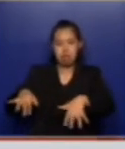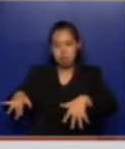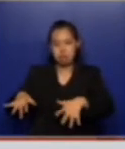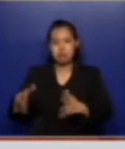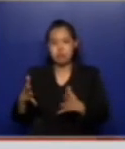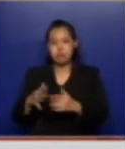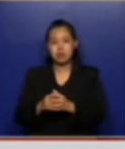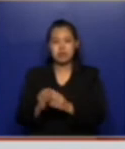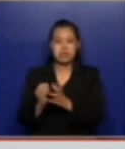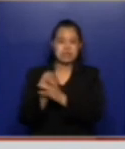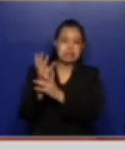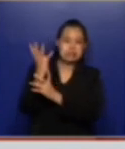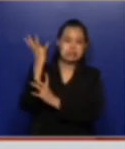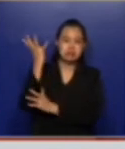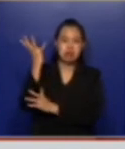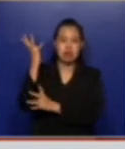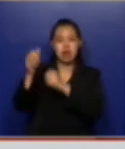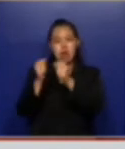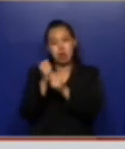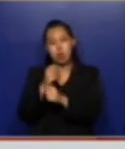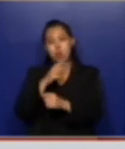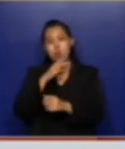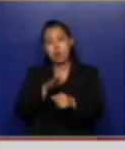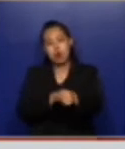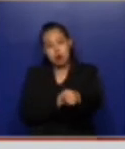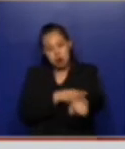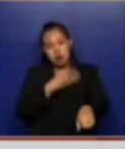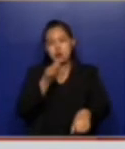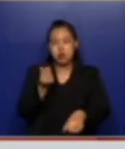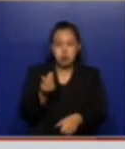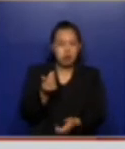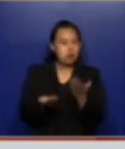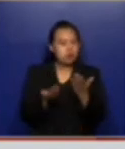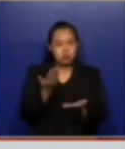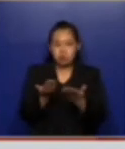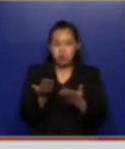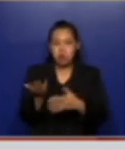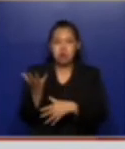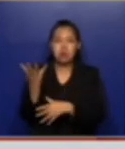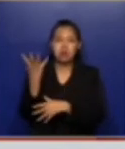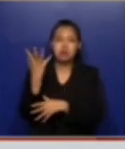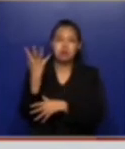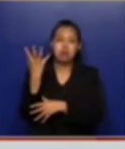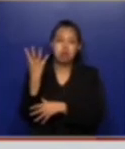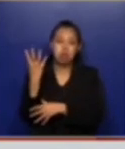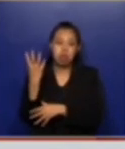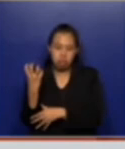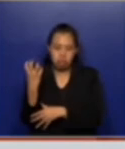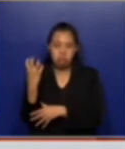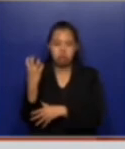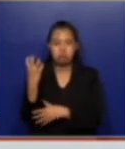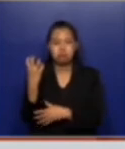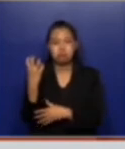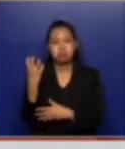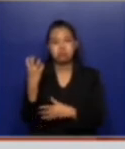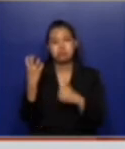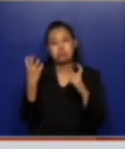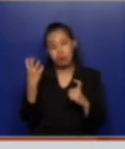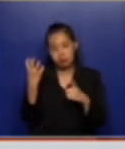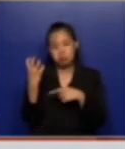หญ่โตสักแค่ไหนจะอายุยืนยาวกี่ร้อยปีก็สามารถแห้งเหี่ยวยืนต้นตาย